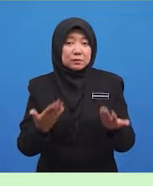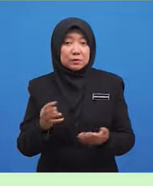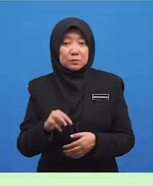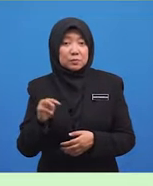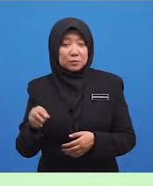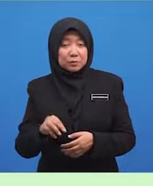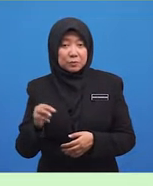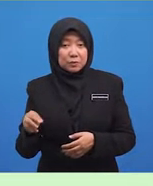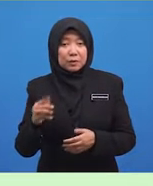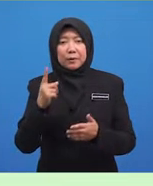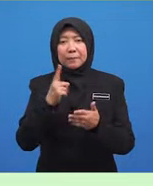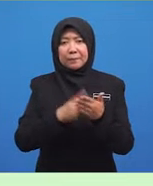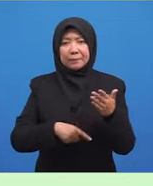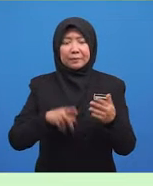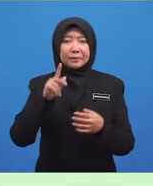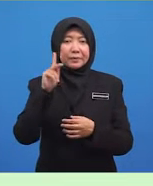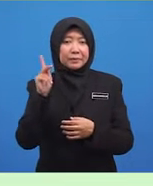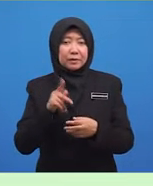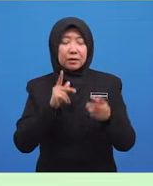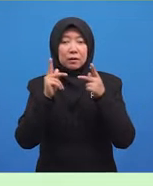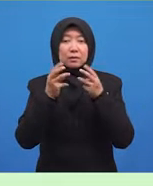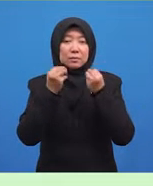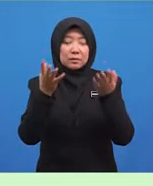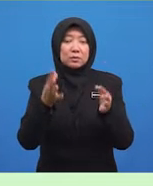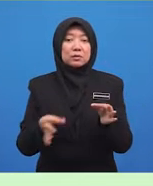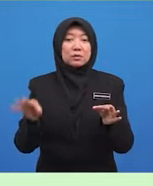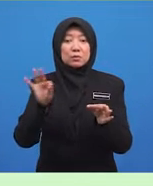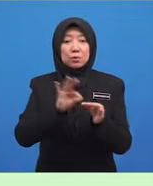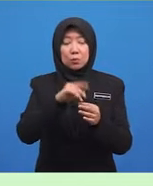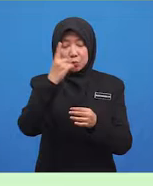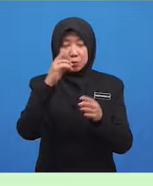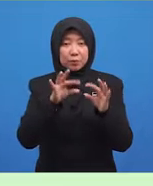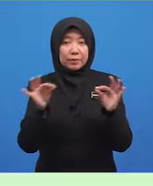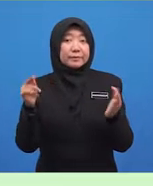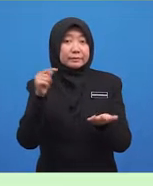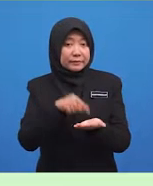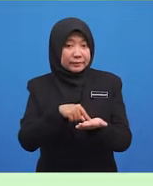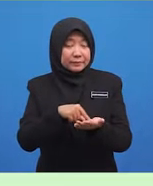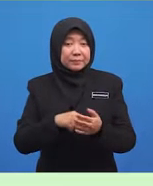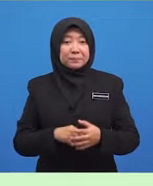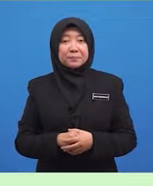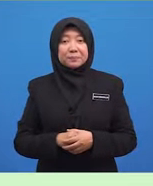Bagaimana murid-murid? Apakah kata majmuk yang sesuai untuk ayat ini?